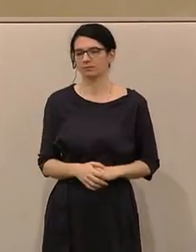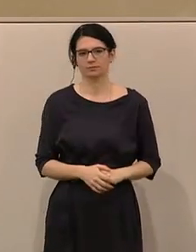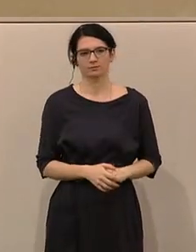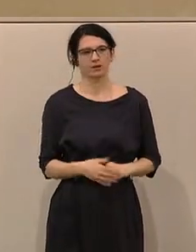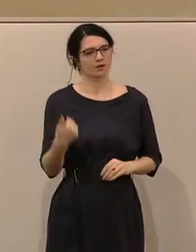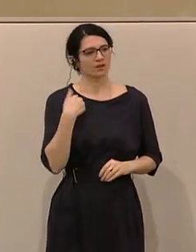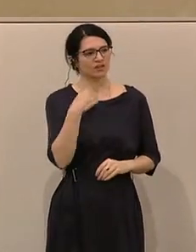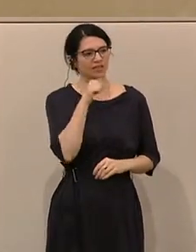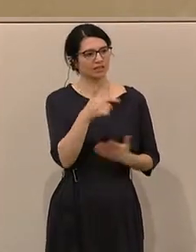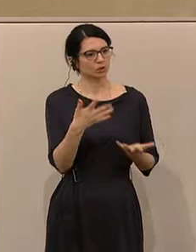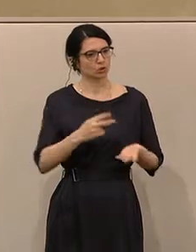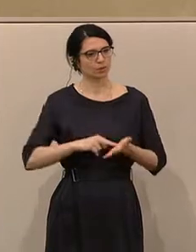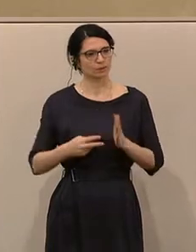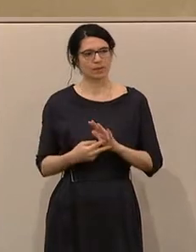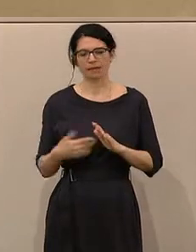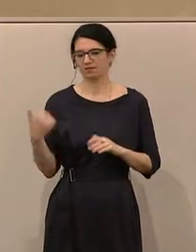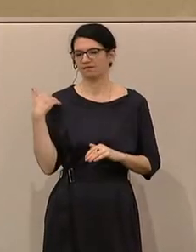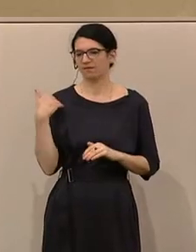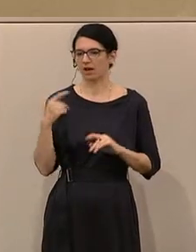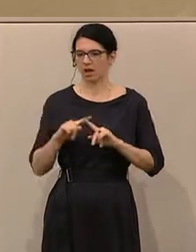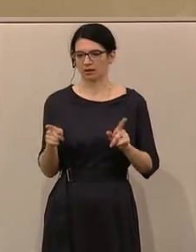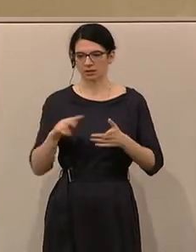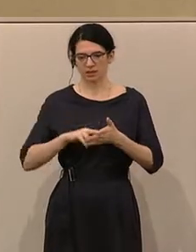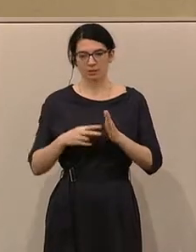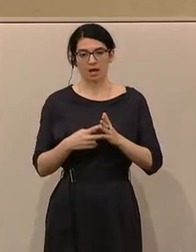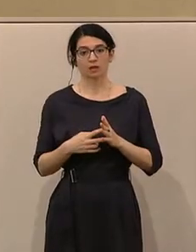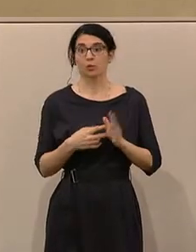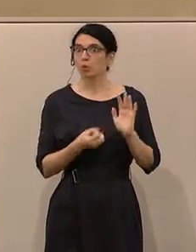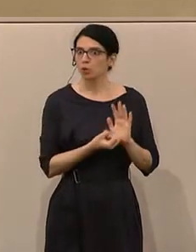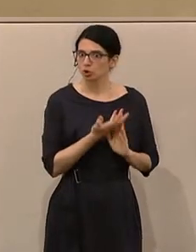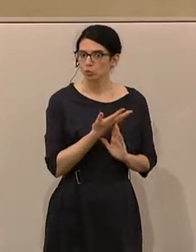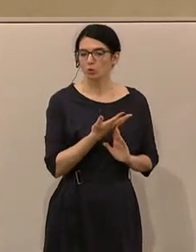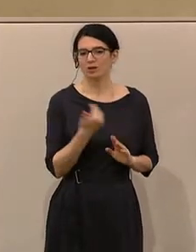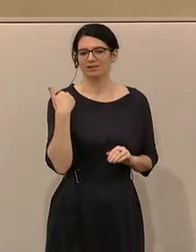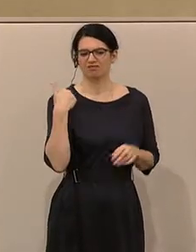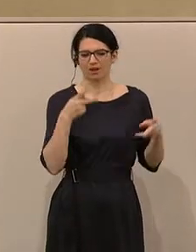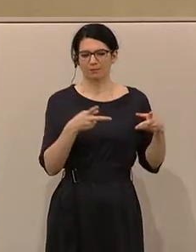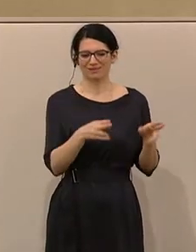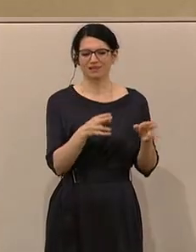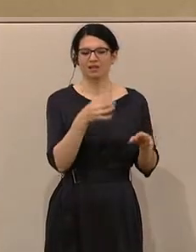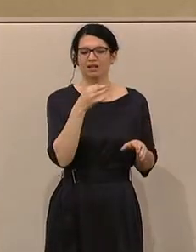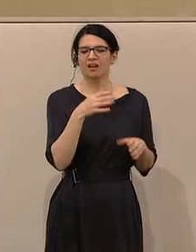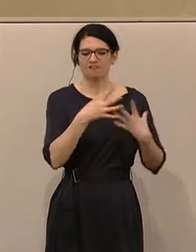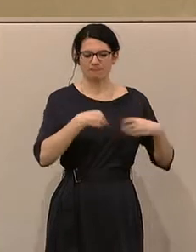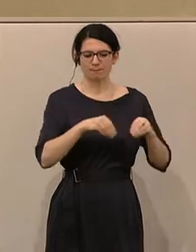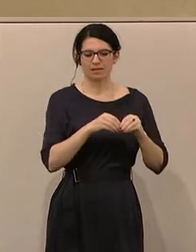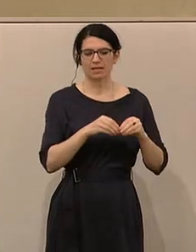war ja so nicht vorgesehen. Es war ja ursprünglich im Kapitel Frauen und